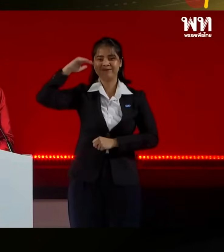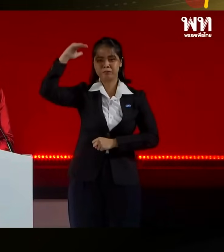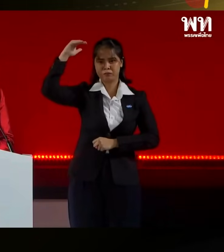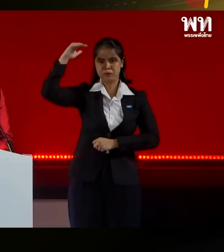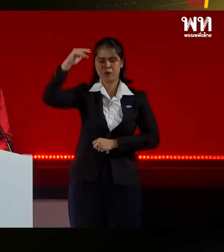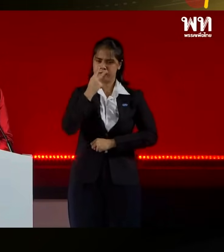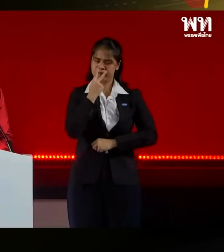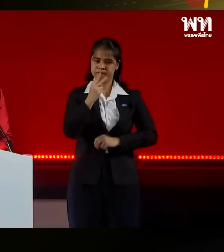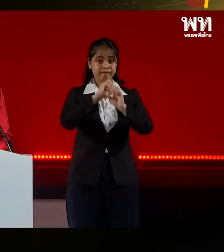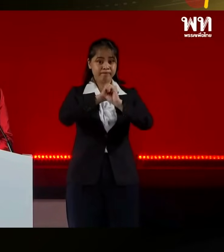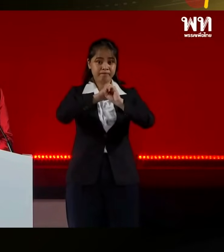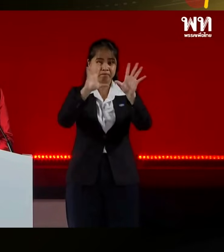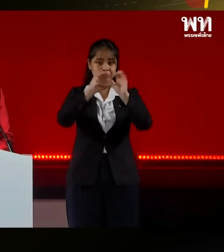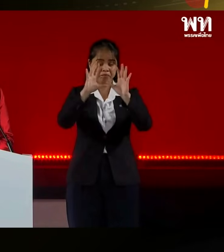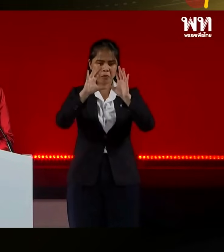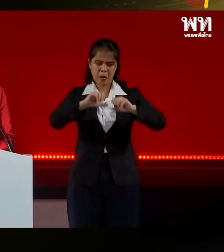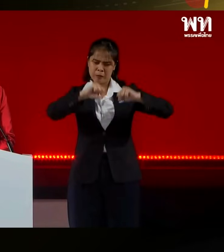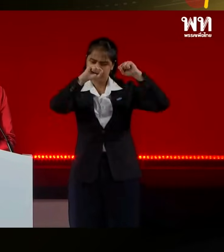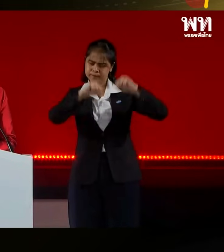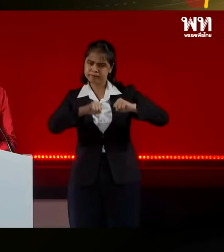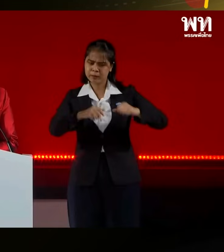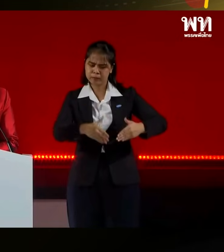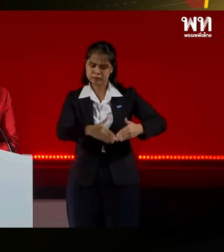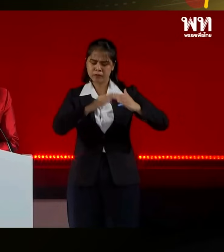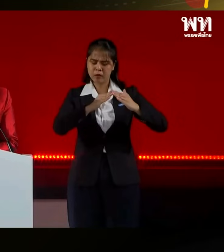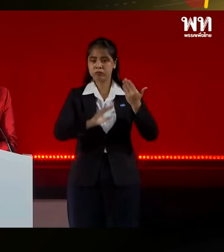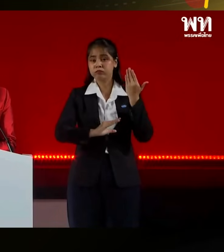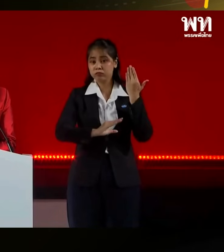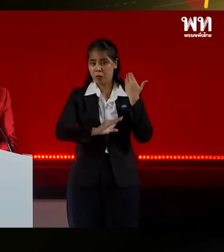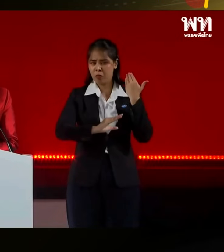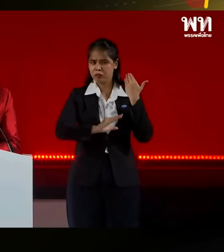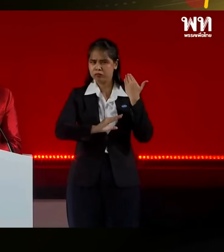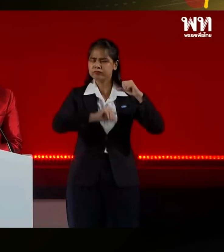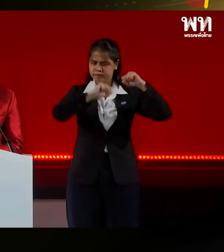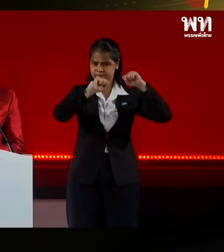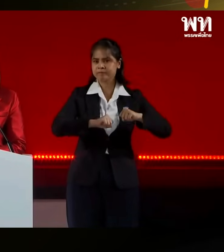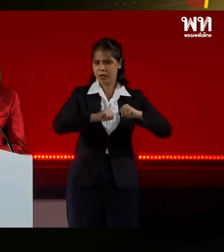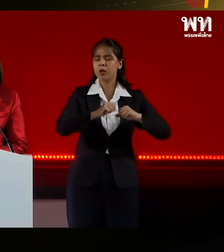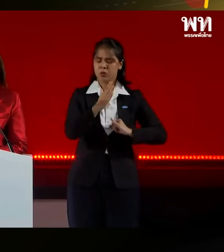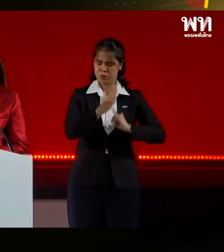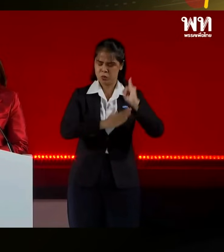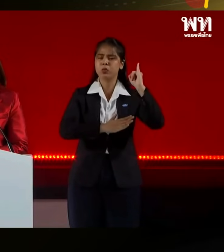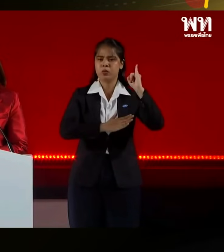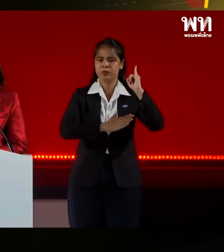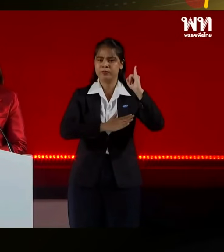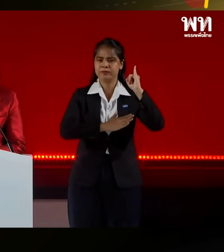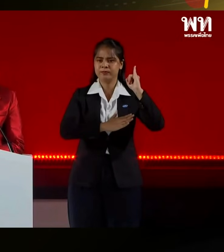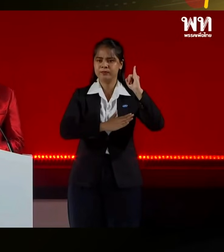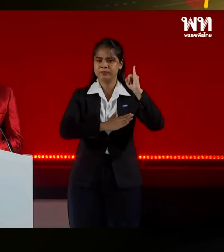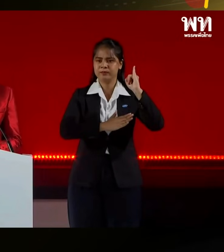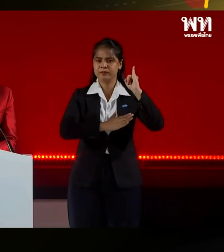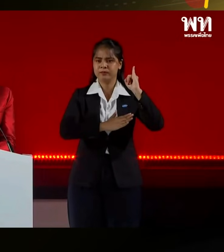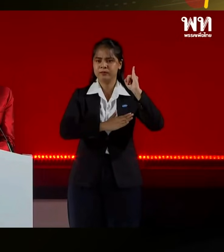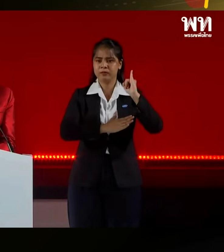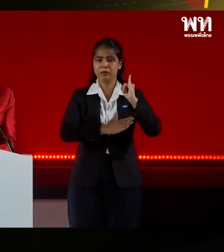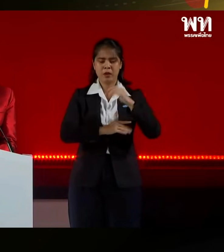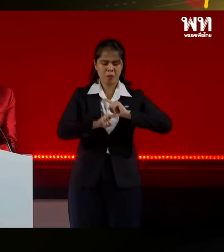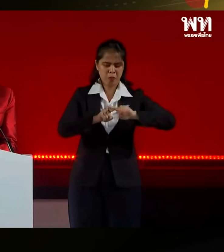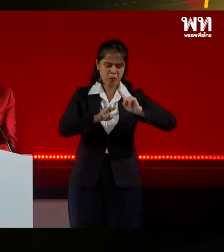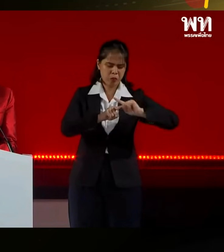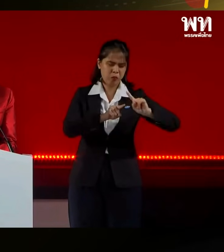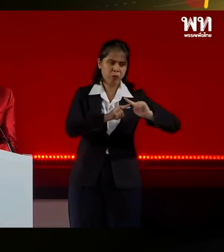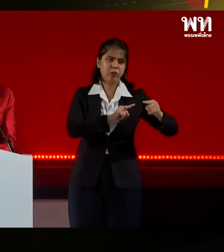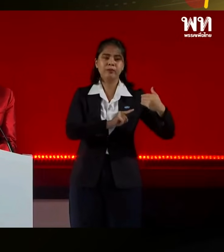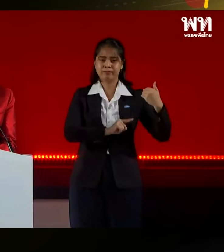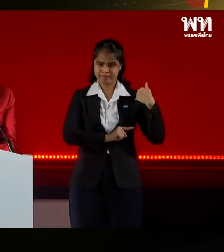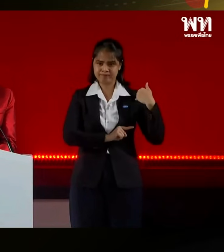าติเลยใครจะไปรู้ถูกไหมฮะเพราะฉะนั้นต้องเอาไว้ก่อน อยู่ด้วยกันก่อนนะเดี๋ยวเราสร้างพรรคด้วยกันผมคิดว่าอันเนี้ย